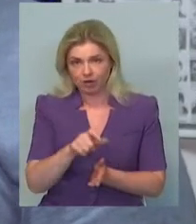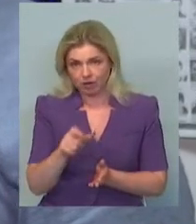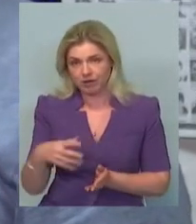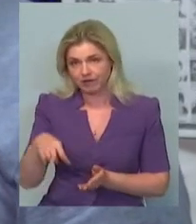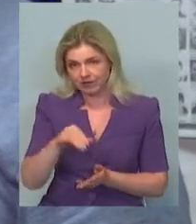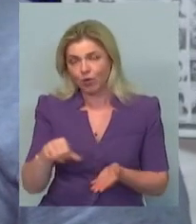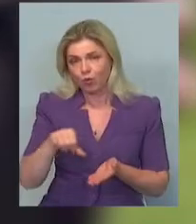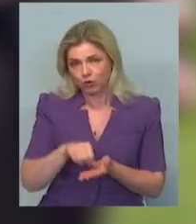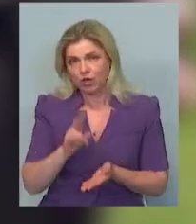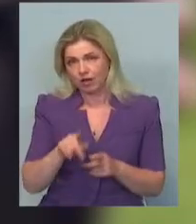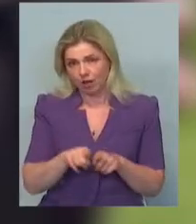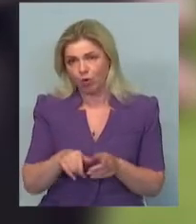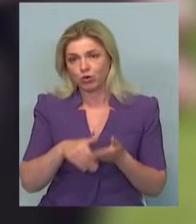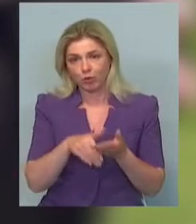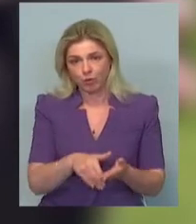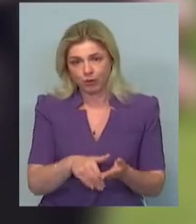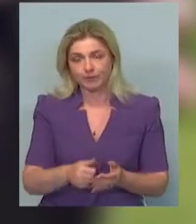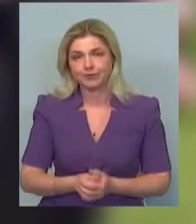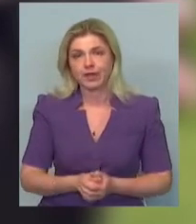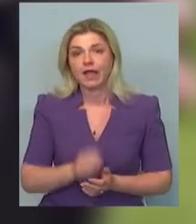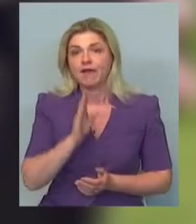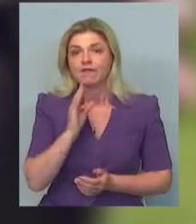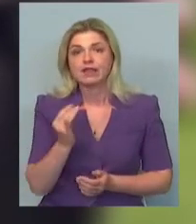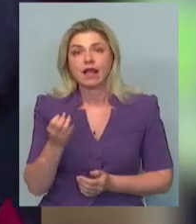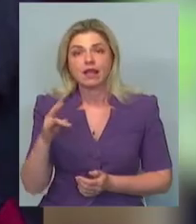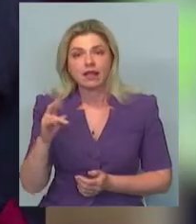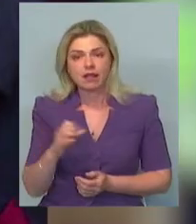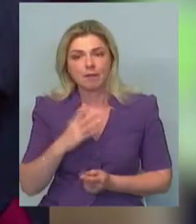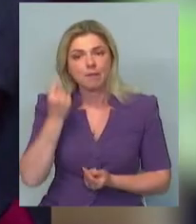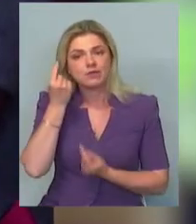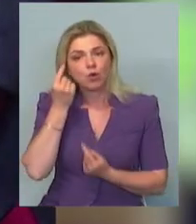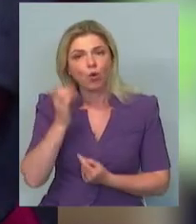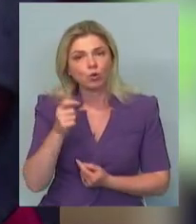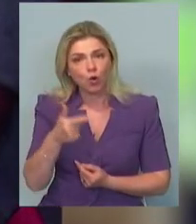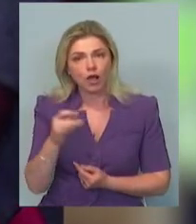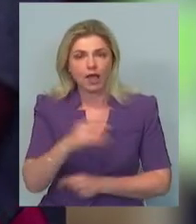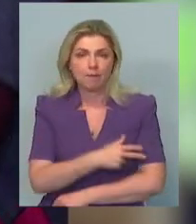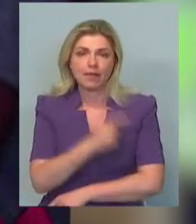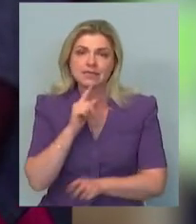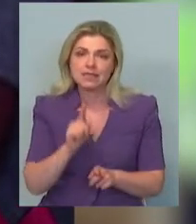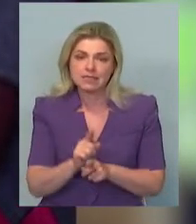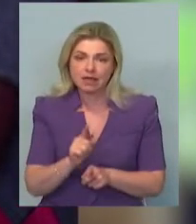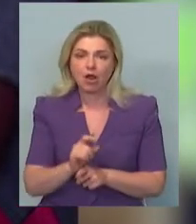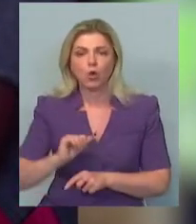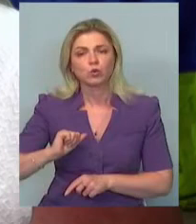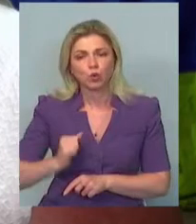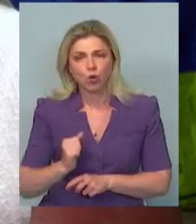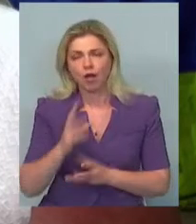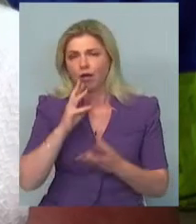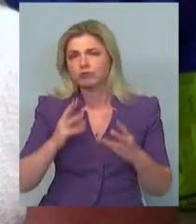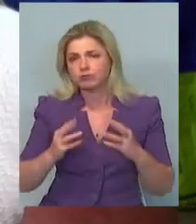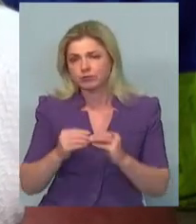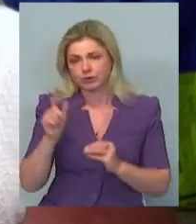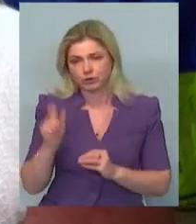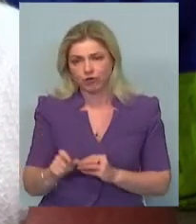до цієї допомоги. Для відвідувачів Віталіна Яновська була психологом і медсестрою, другом і співрозмовником,